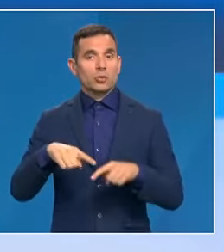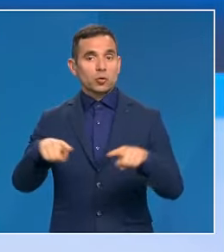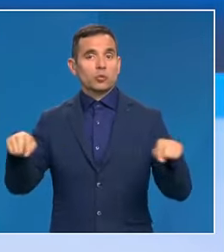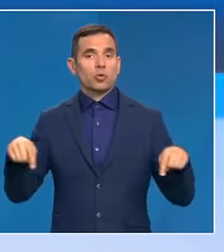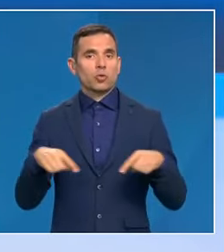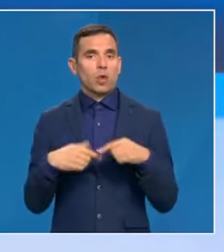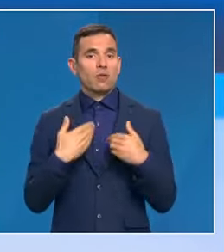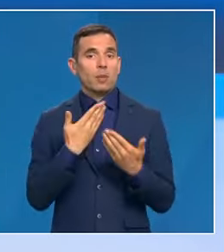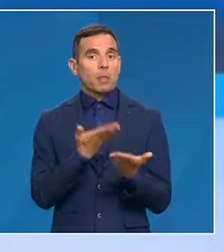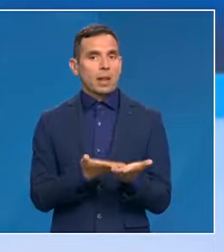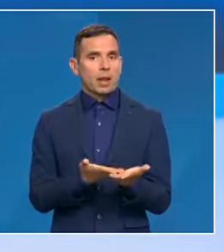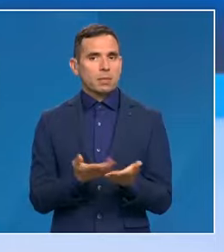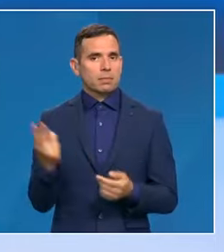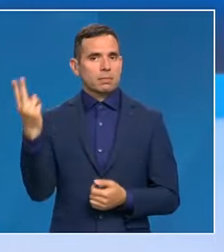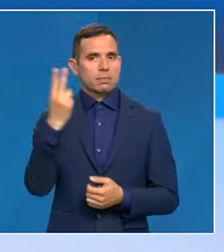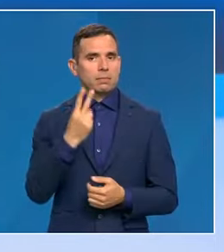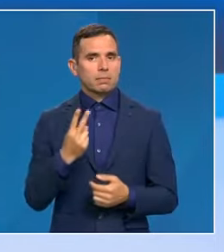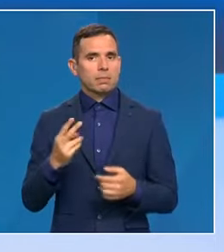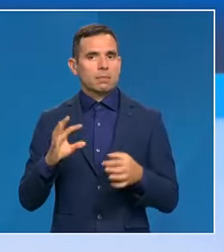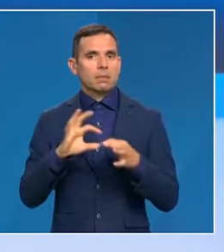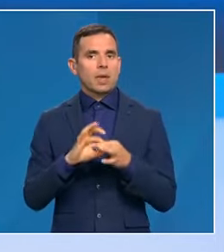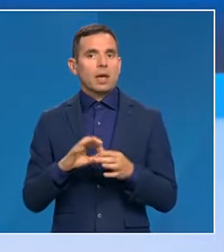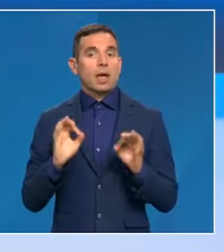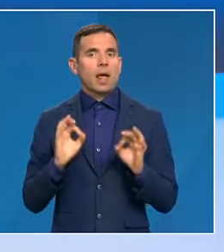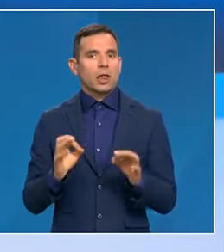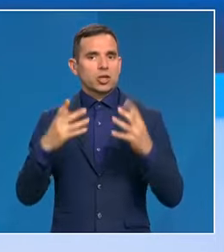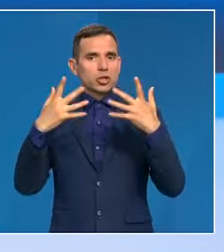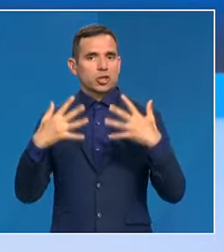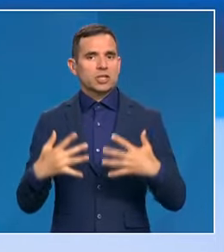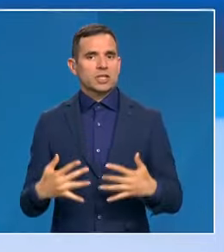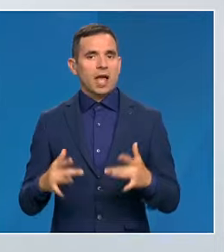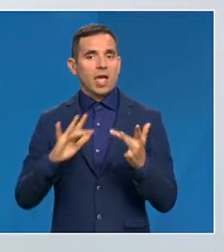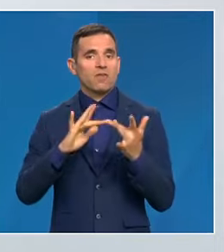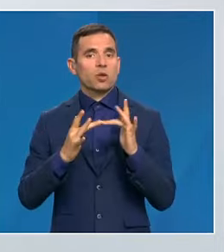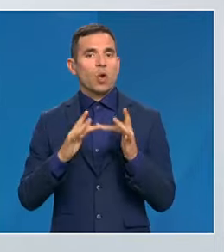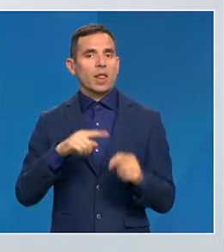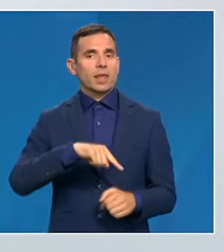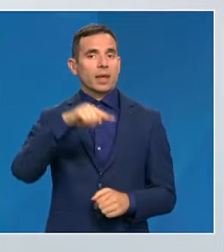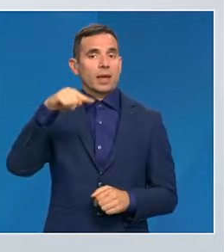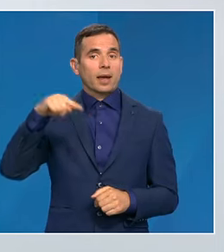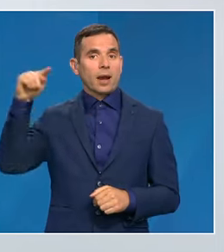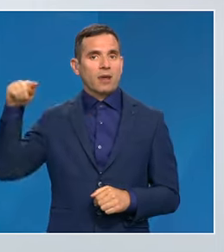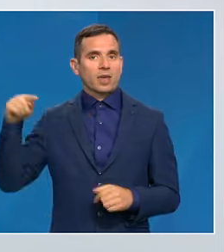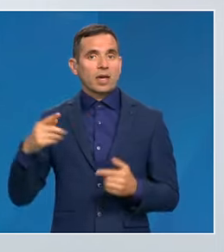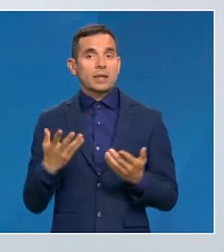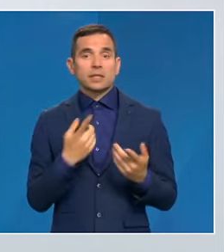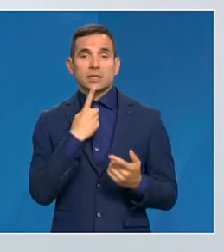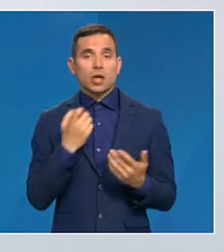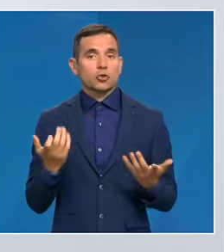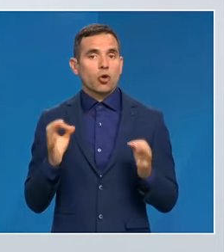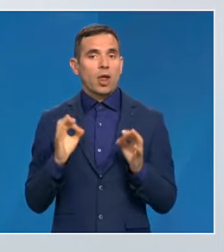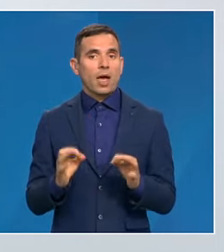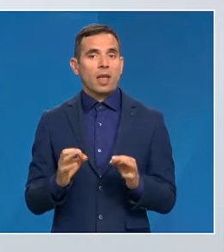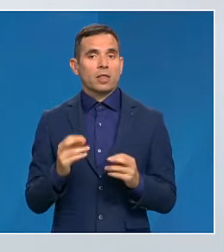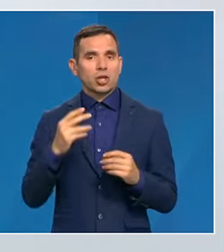което ви предлагаме за пореден път комбинация от реални числа и от виртуални графики. Първо, защо реални числа?